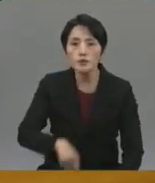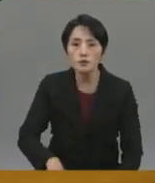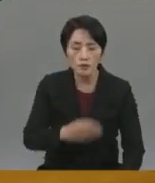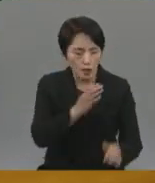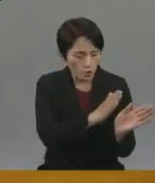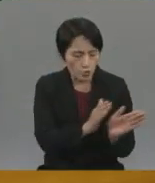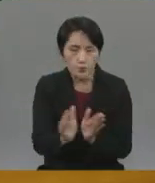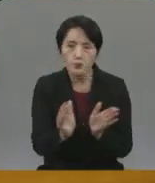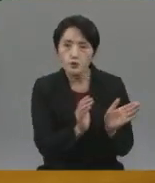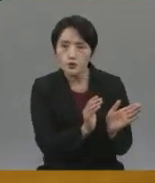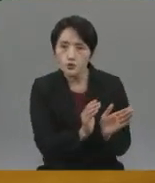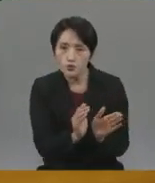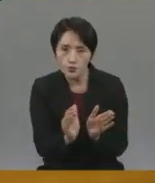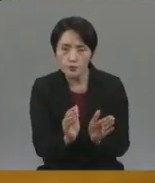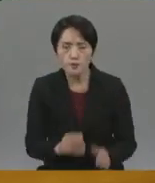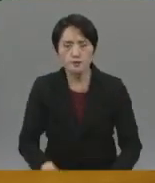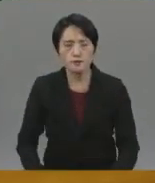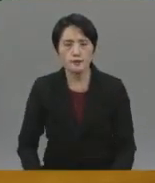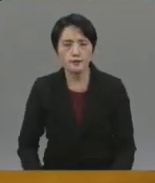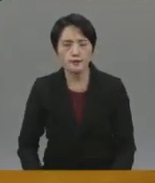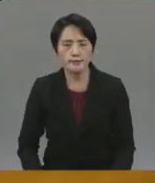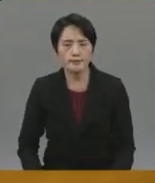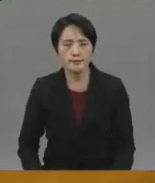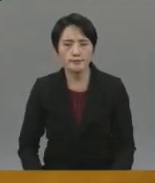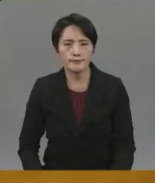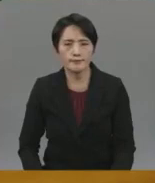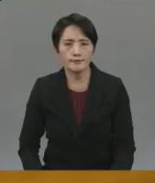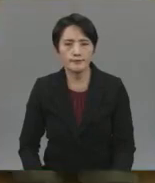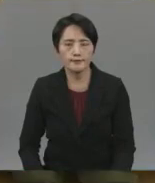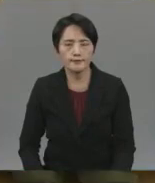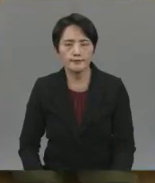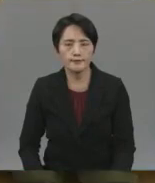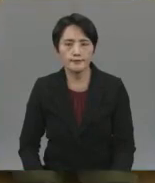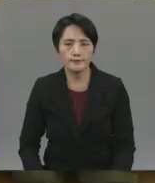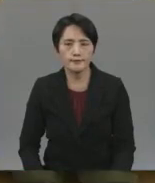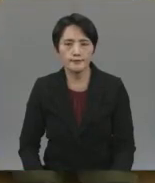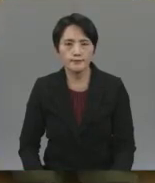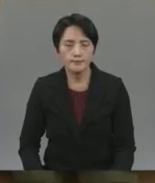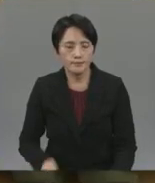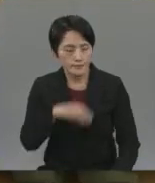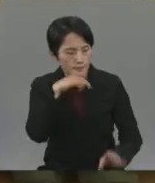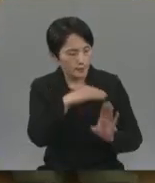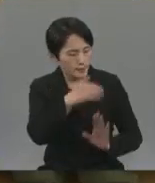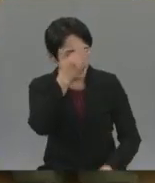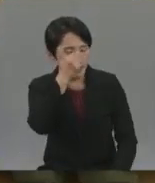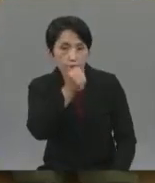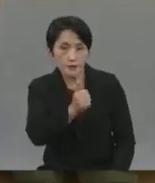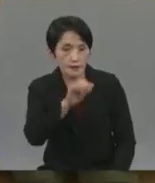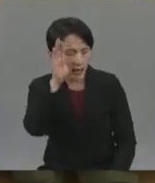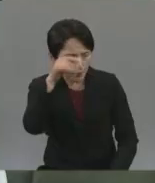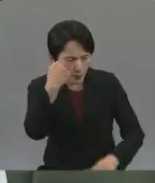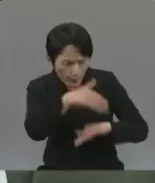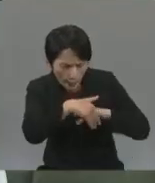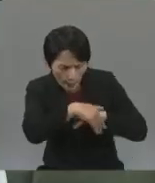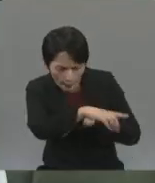запуску спутника был опубликовано 19 апреля недели ранее в Северной Корее